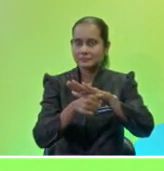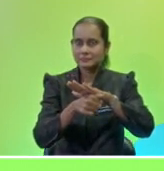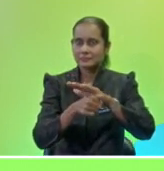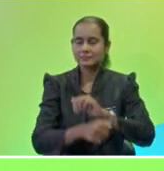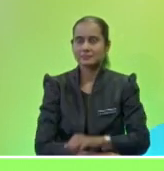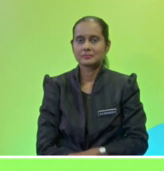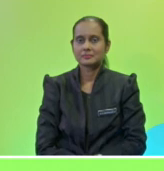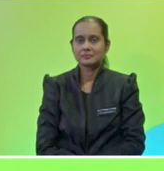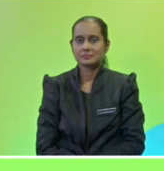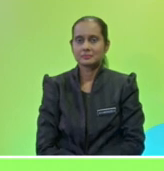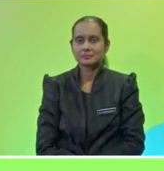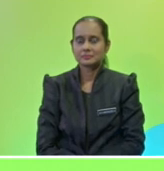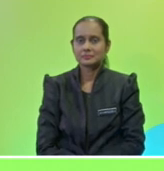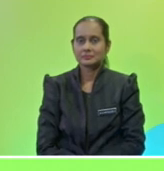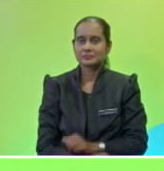Oke